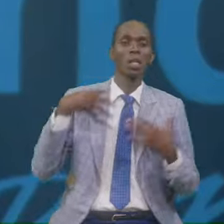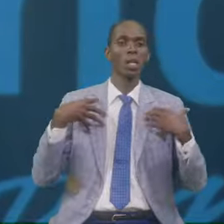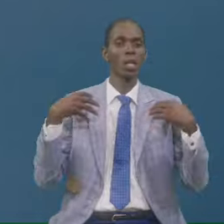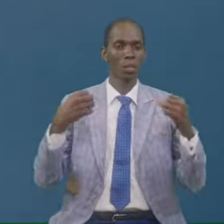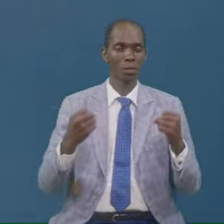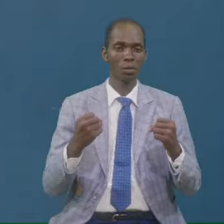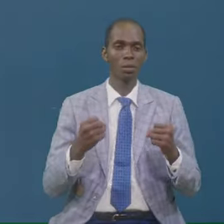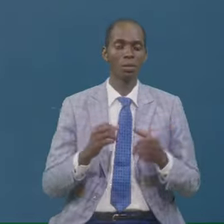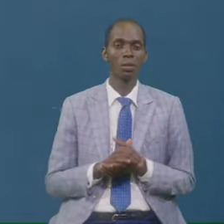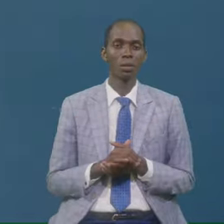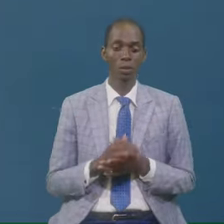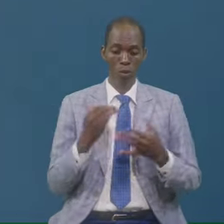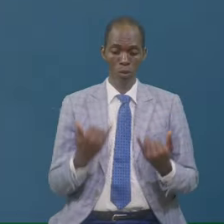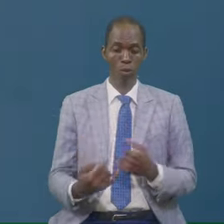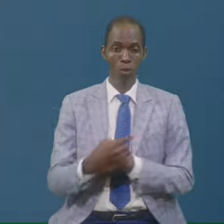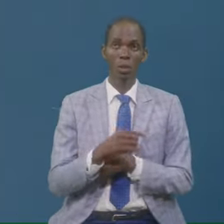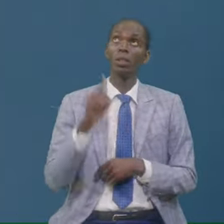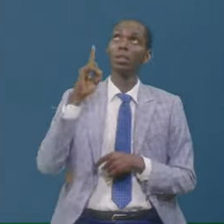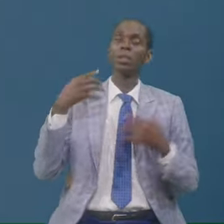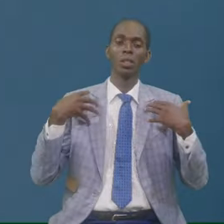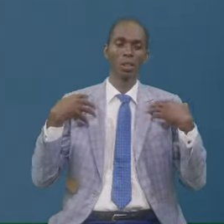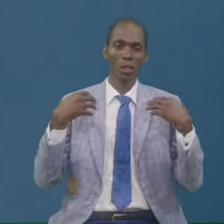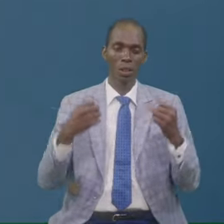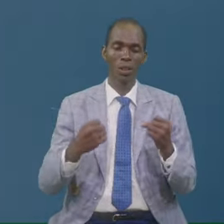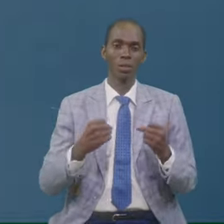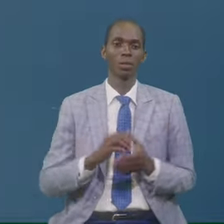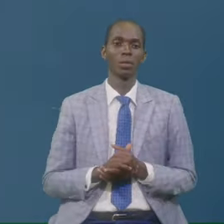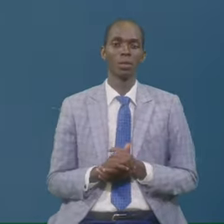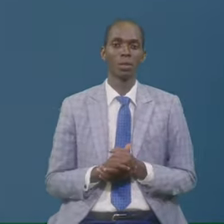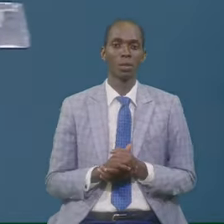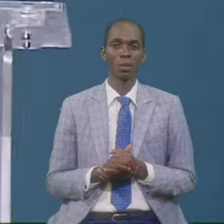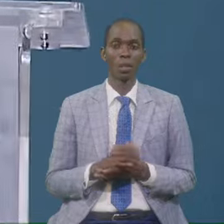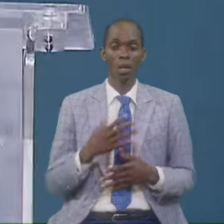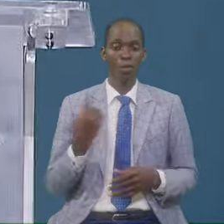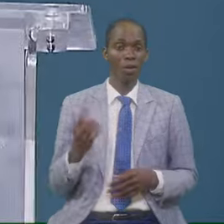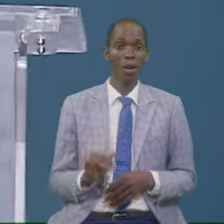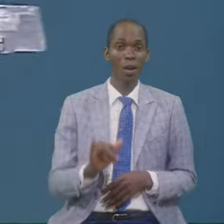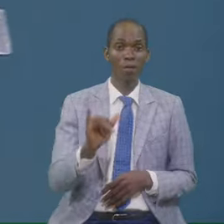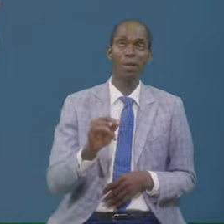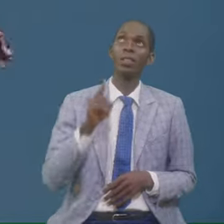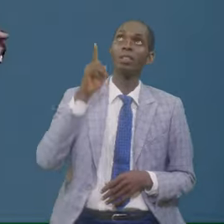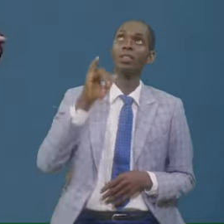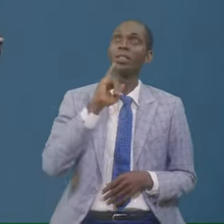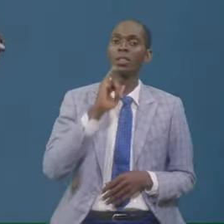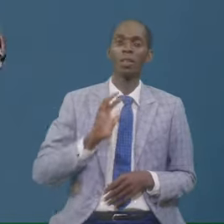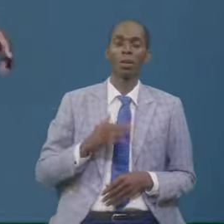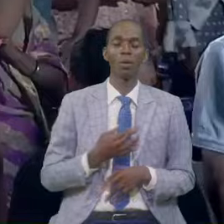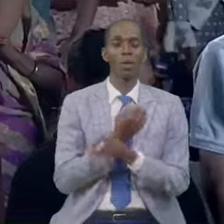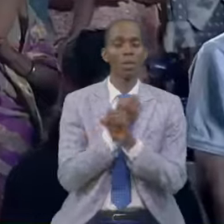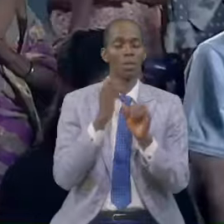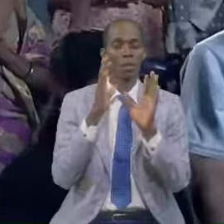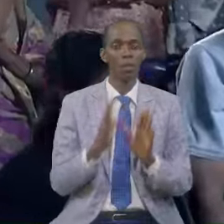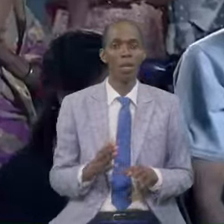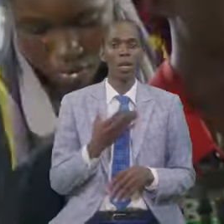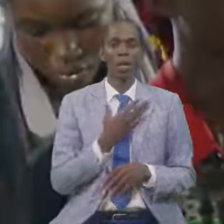స్వస్థపరిచారు. Today he heals. ఈ రోజు స్వస్థపరుస్తారు. Forever is our redeemer and our healer.